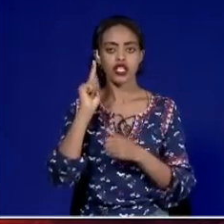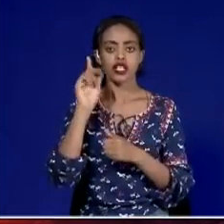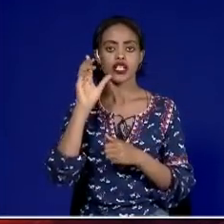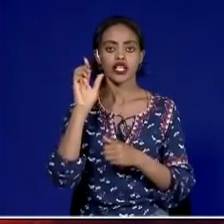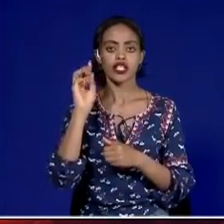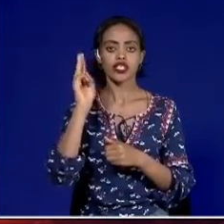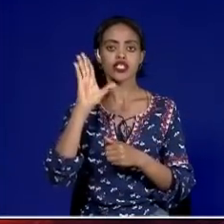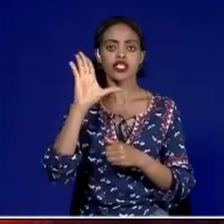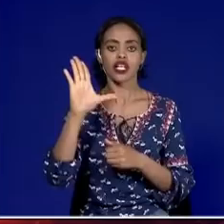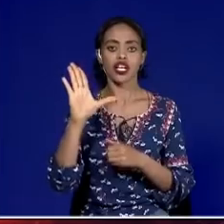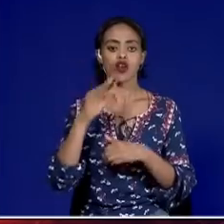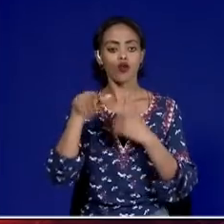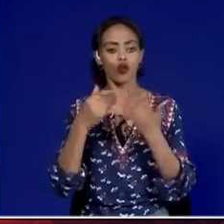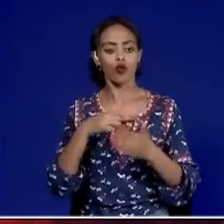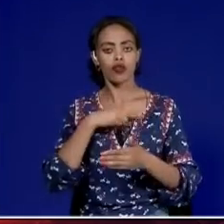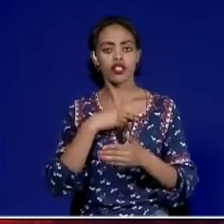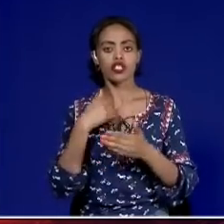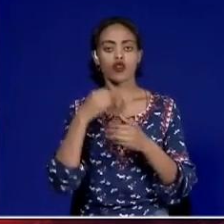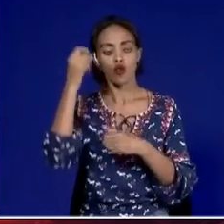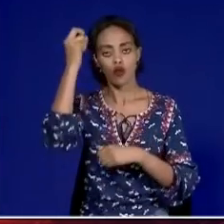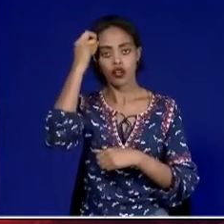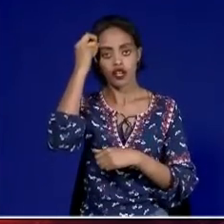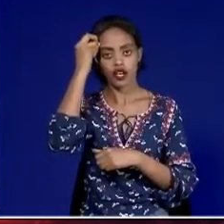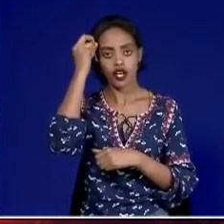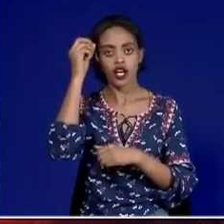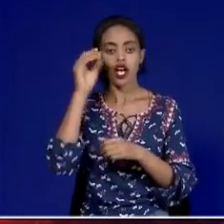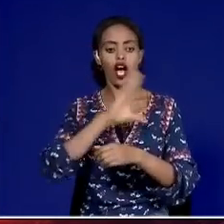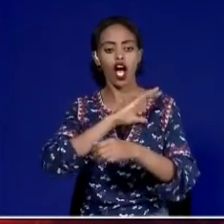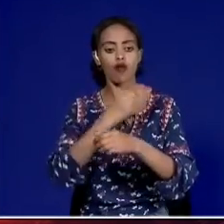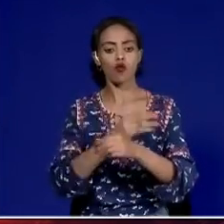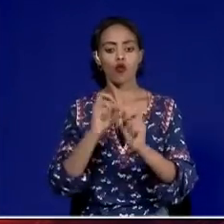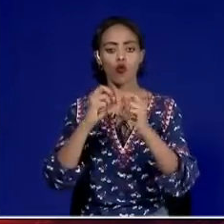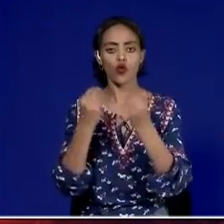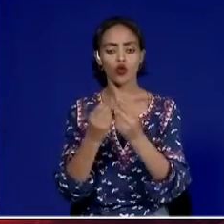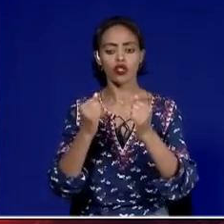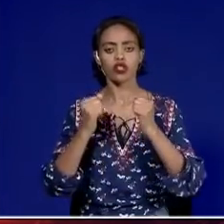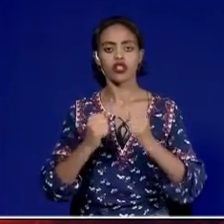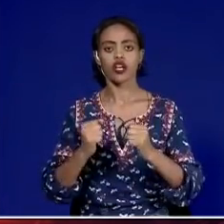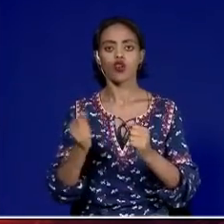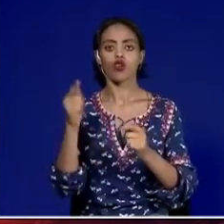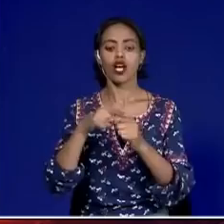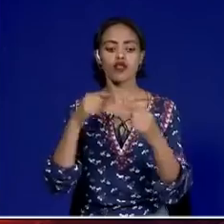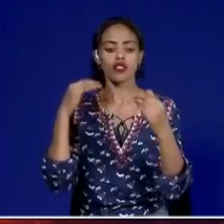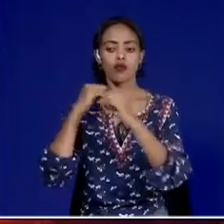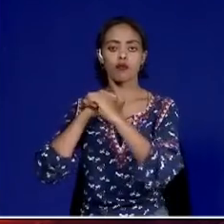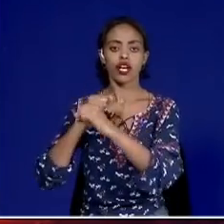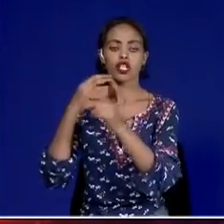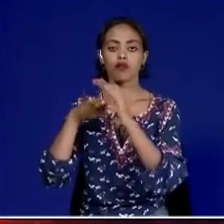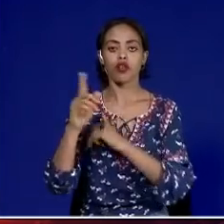عبيت نقصغه هيمانوت مرحتن اي نقصغه عقمهم ودبهم تطاناخرهم لابز ما خاته زمئتاي